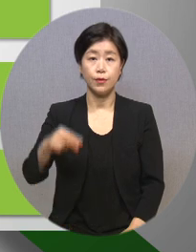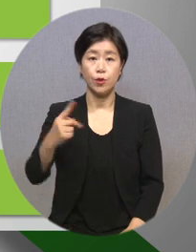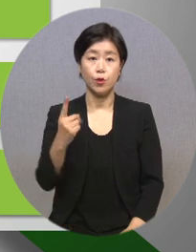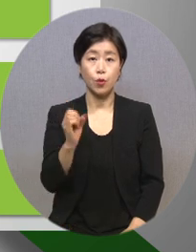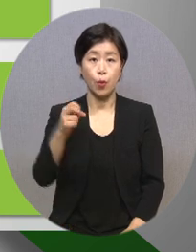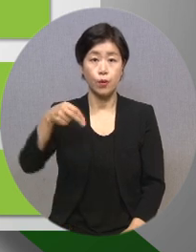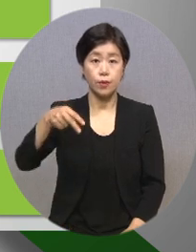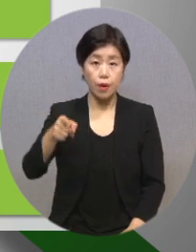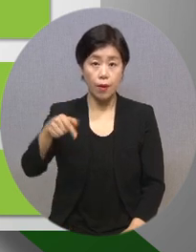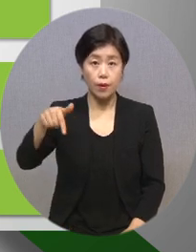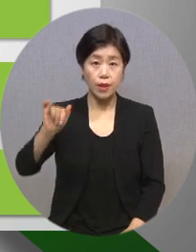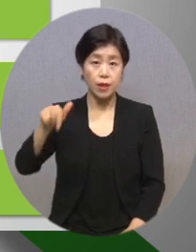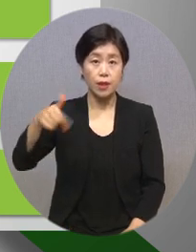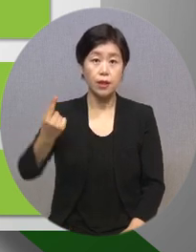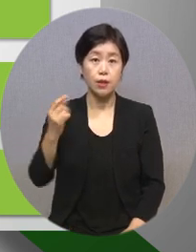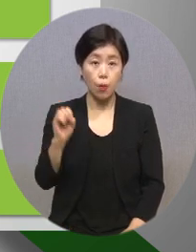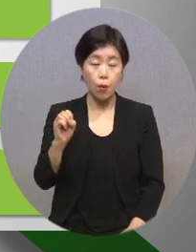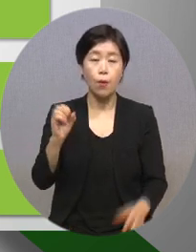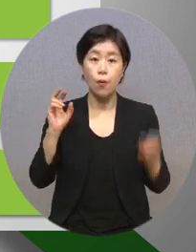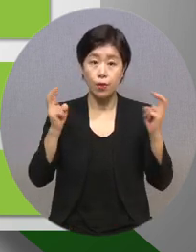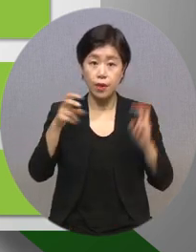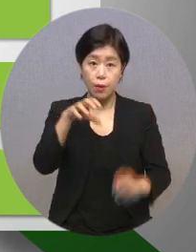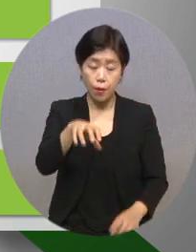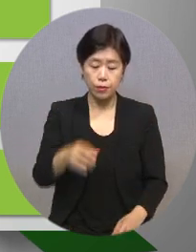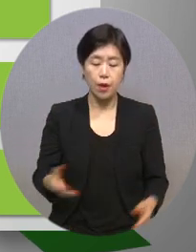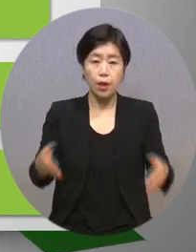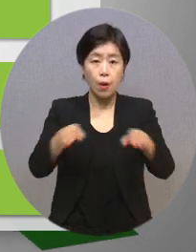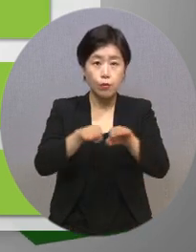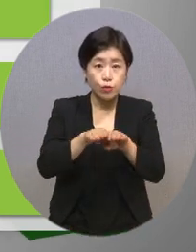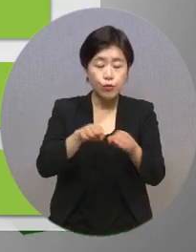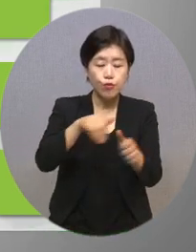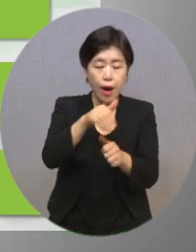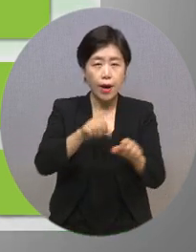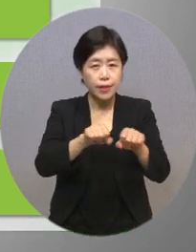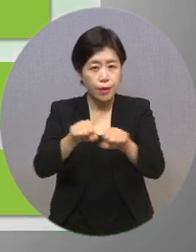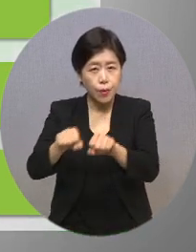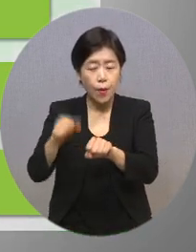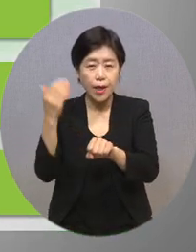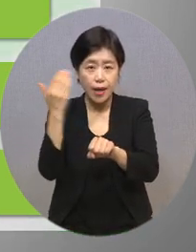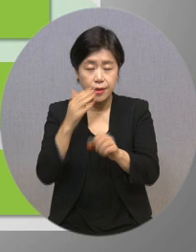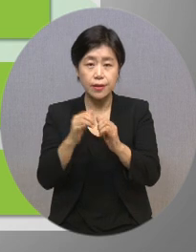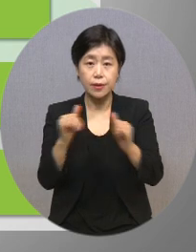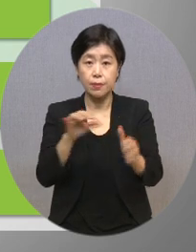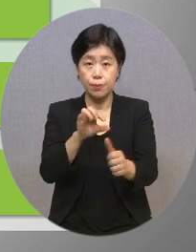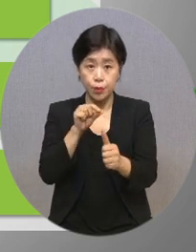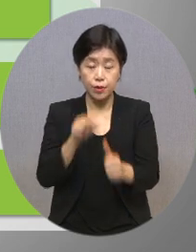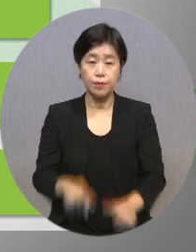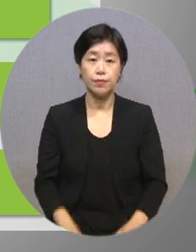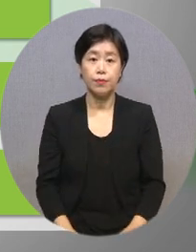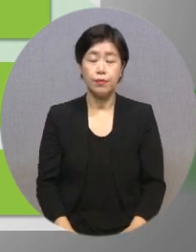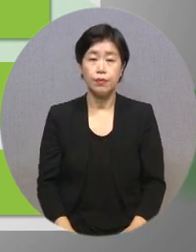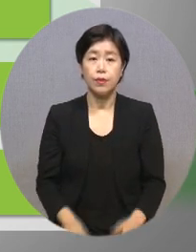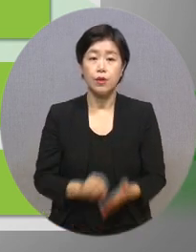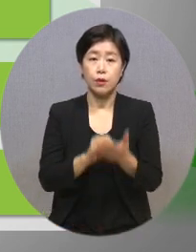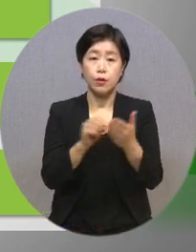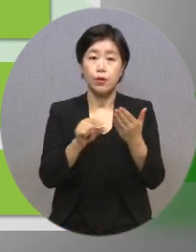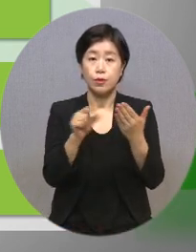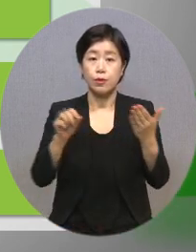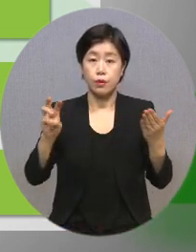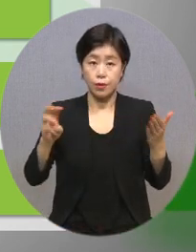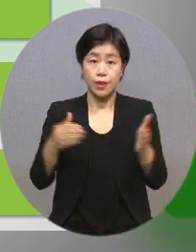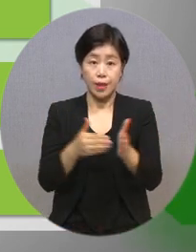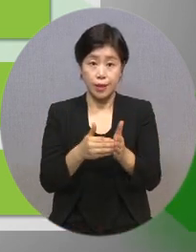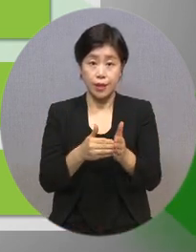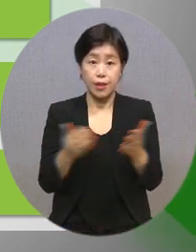주식회사 동서기공에서 건물 청소원을 모집합니다. 접수 마감일은 9월 30일까지며 근무지는